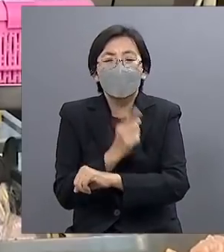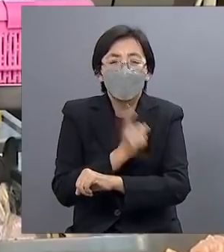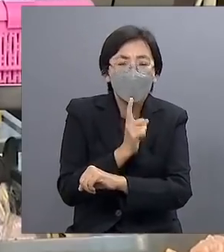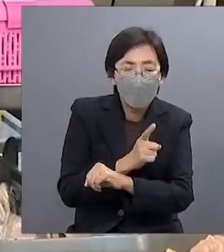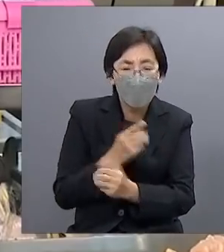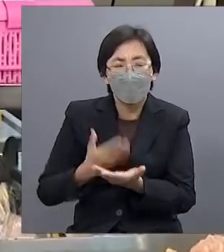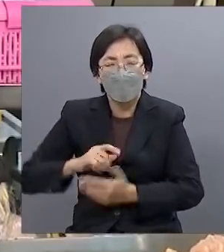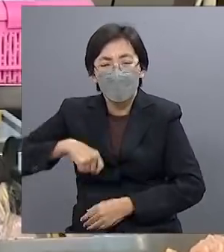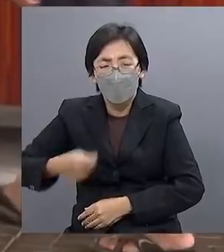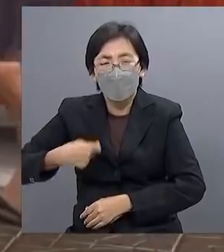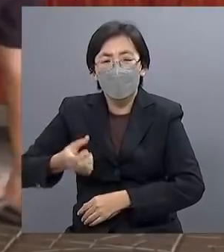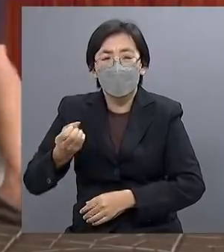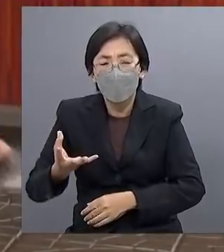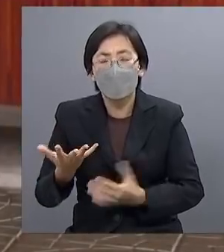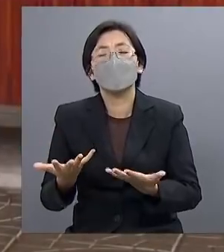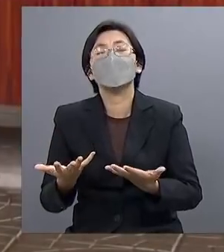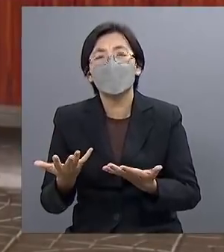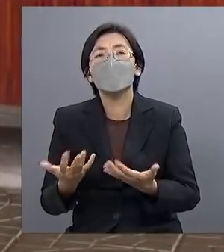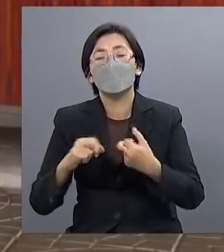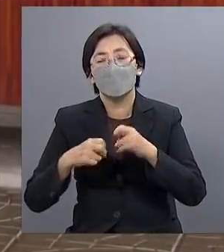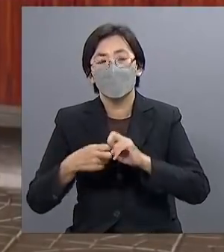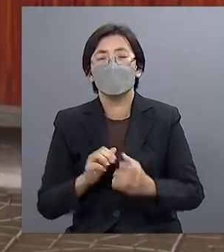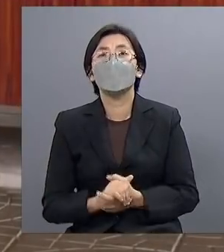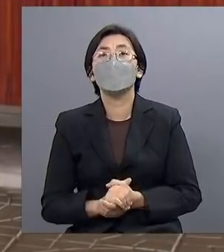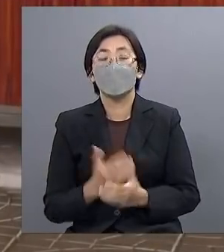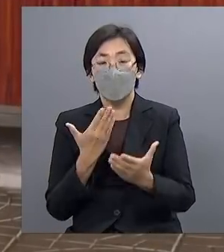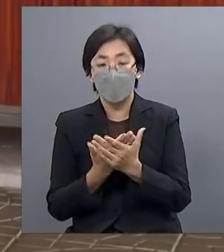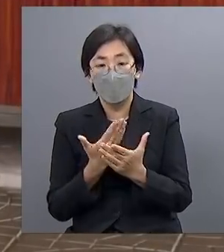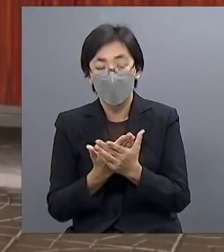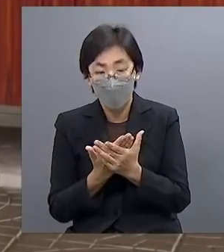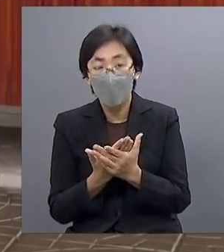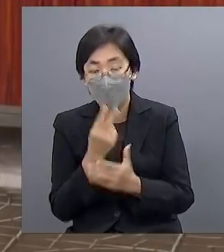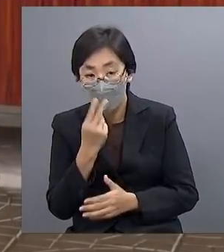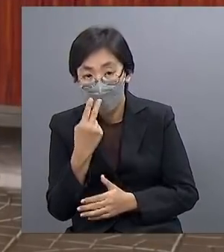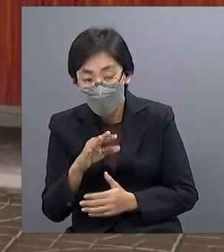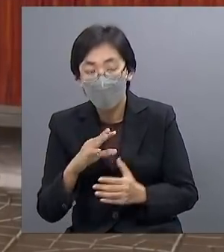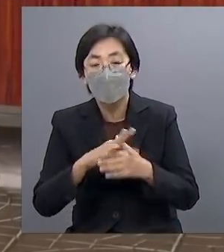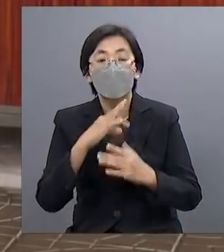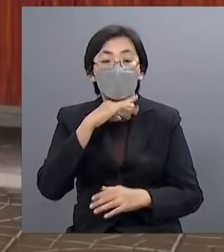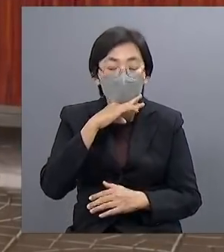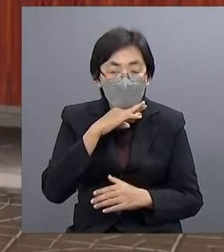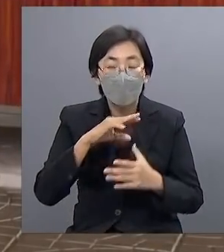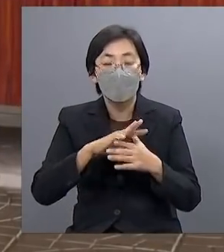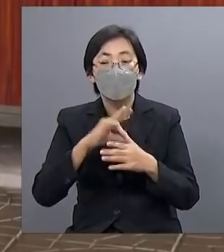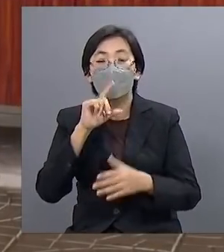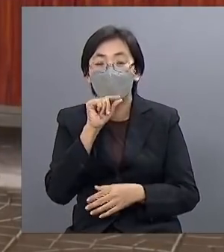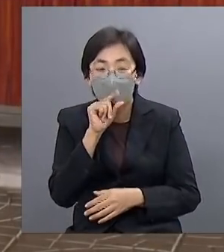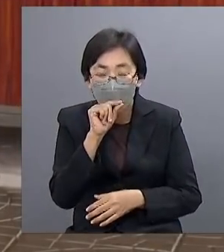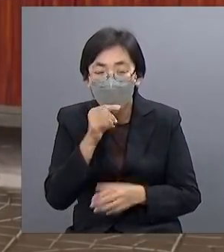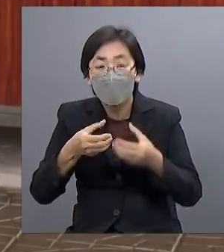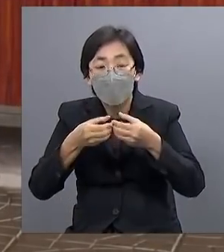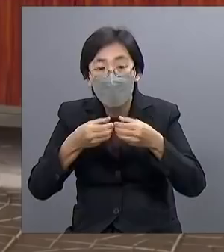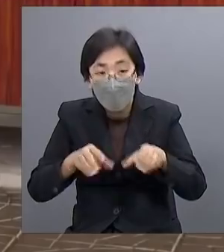อยครับ ดูราคาเนื้อหมูเนื้อไก่แล้วก็ไข่ไปแล้วนะคะคุณพาวดีคุณจิรชาตาผักเป็นยังไงบ้างต้องบอกว่